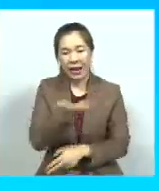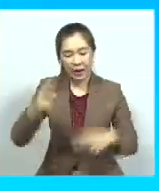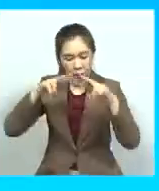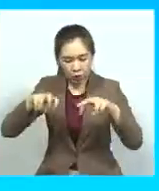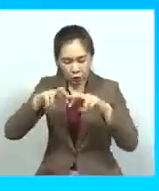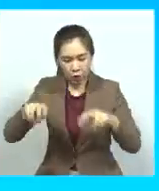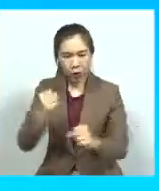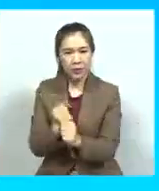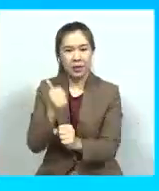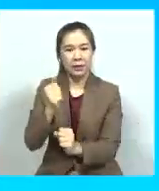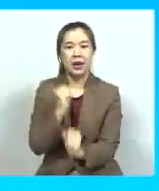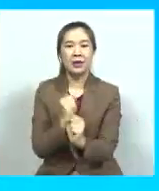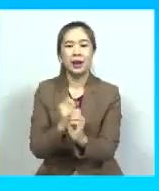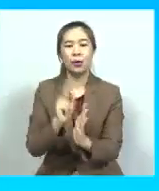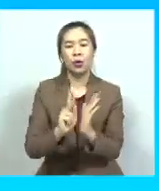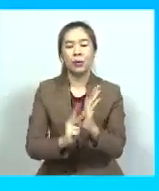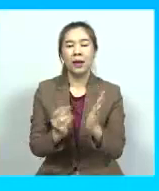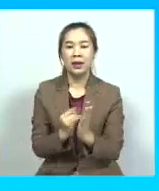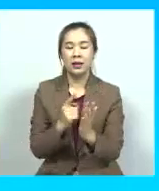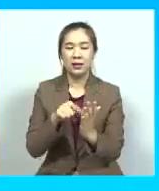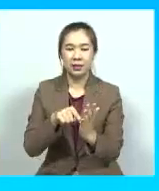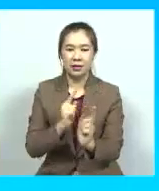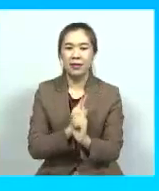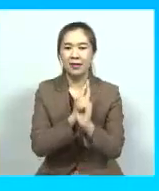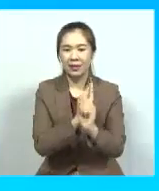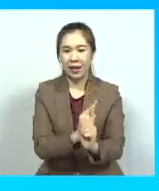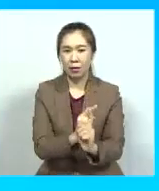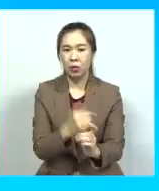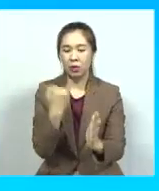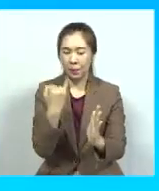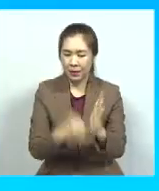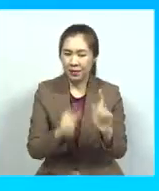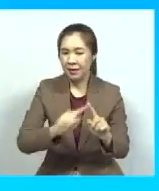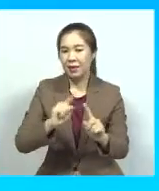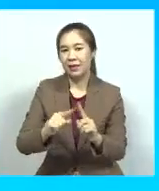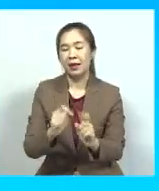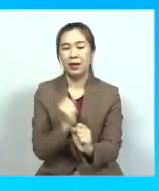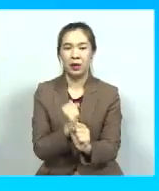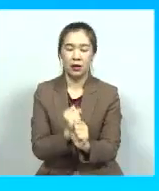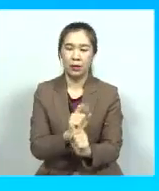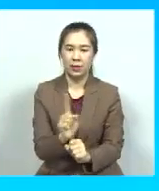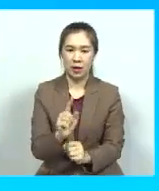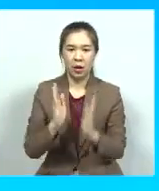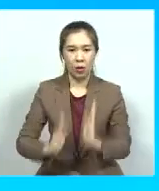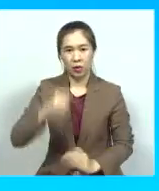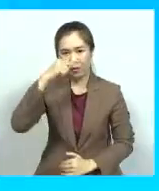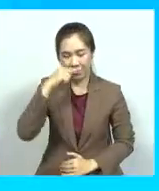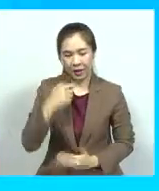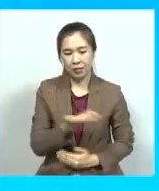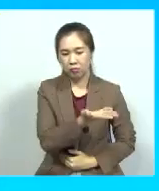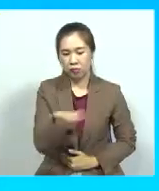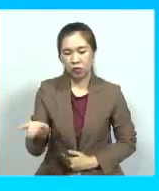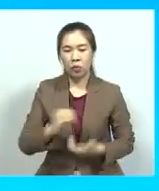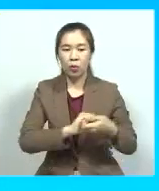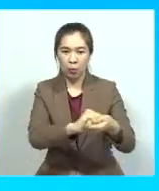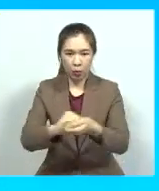จสอบและการดำเนินคดีตามกฎหมายกับผู้ที่กระทำความผิดอย่างจริงจังแล้วก็เน้นย้ำว่าคนไทยทุกคนต้องช่วยกัน